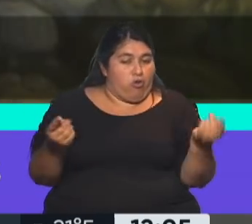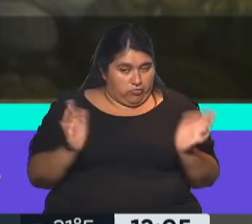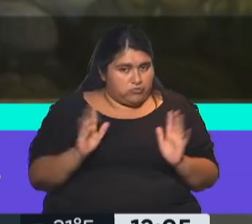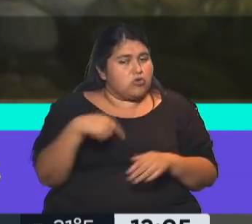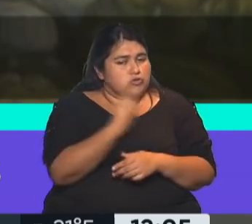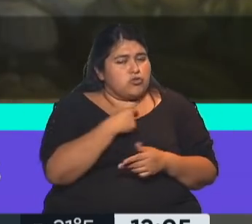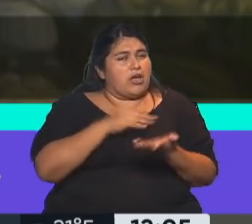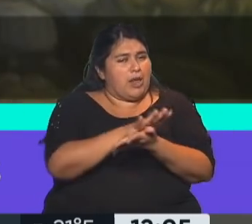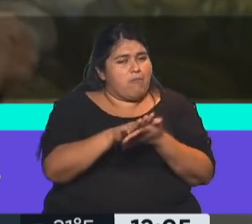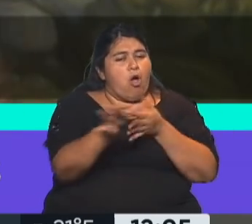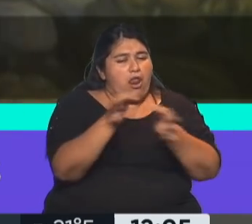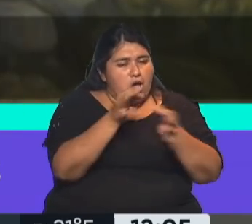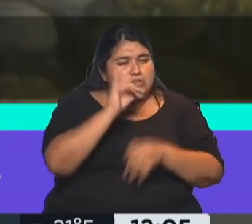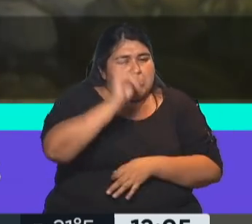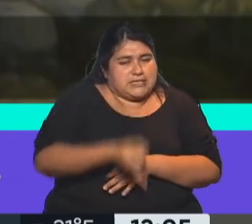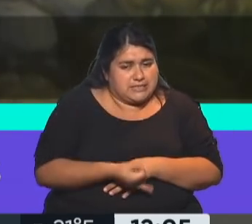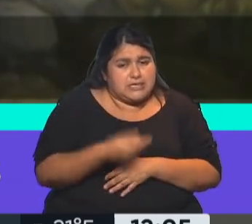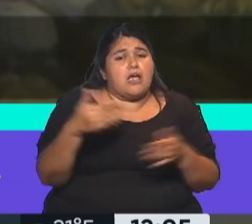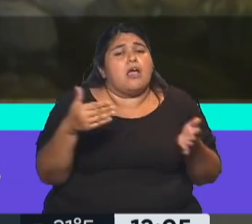любой момент, как только